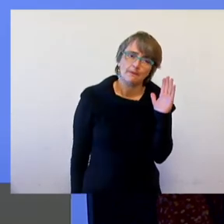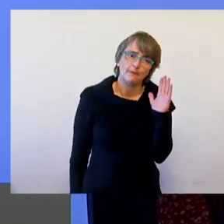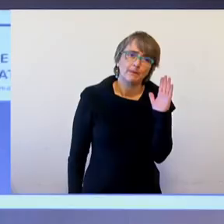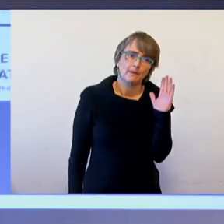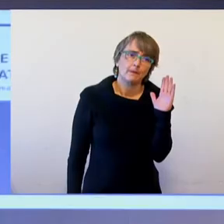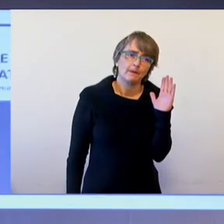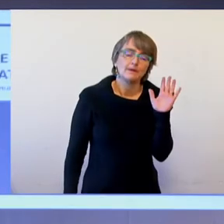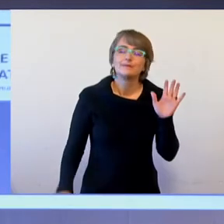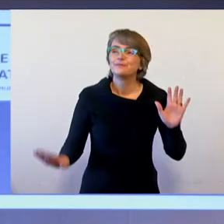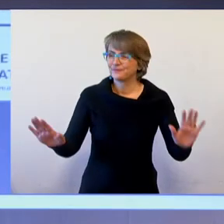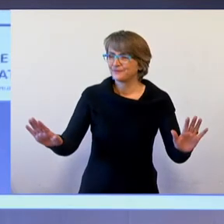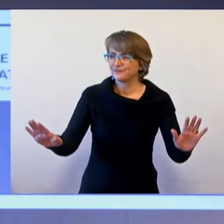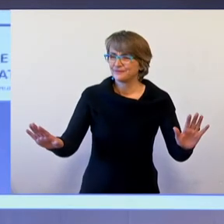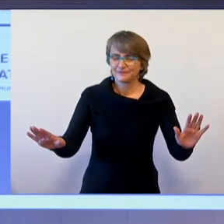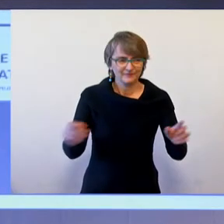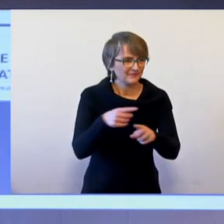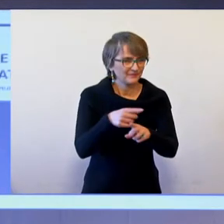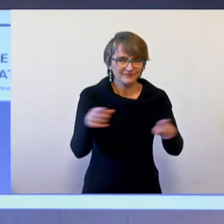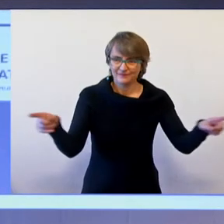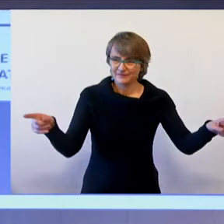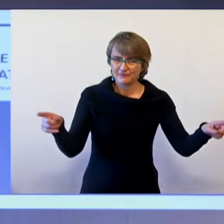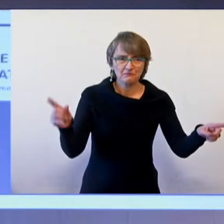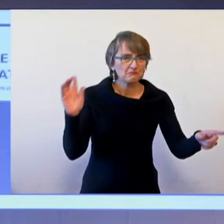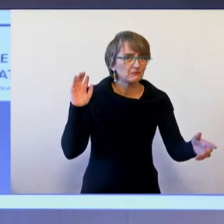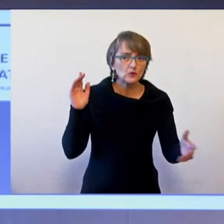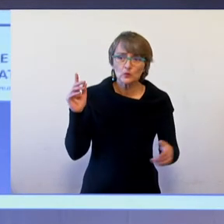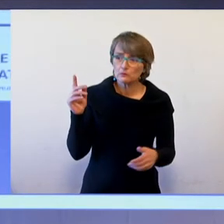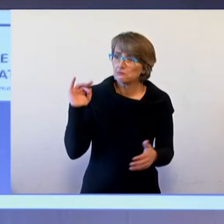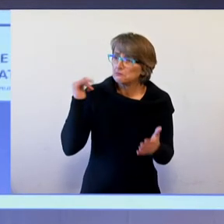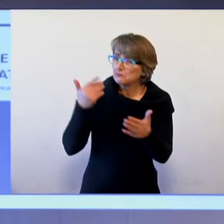d'ailleurs, tout le monde a pu s'exprimer.